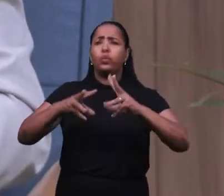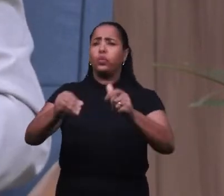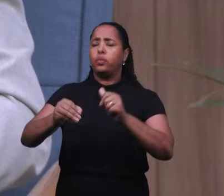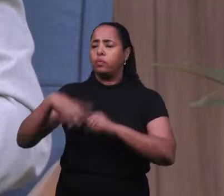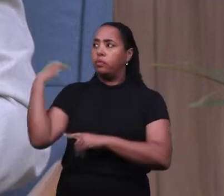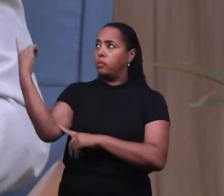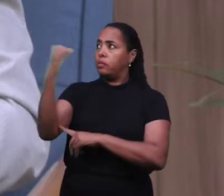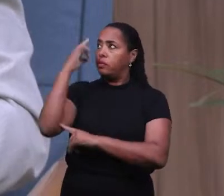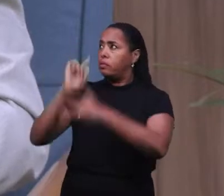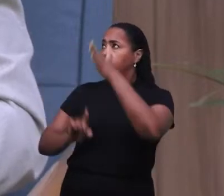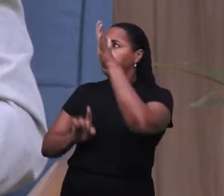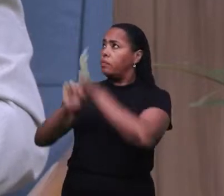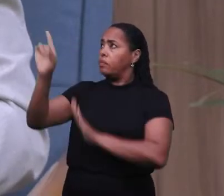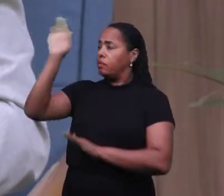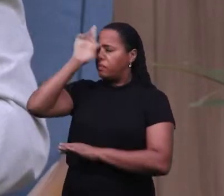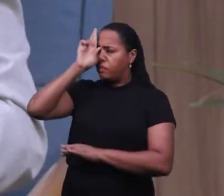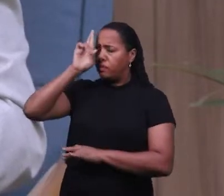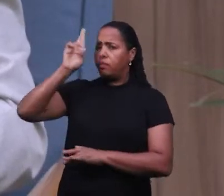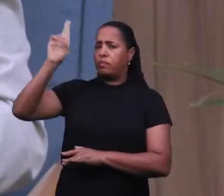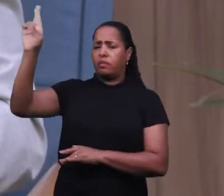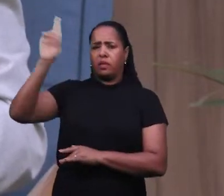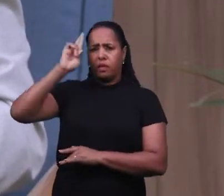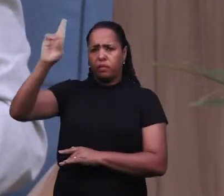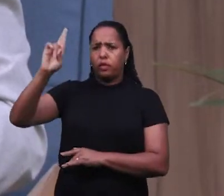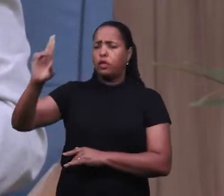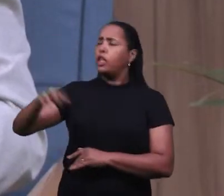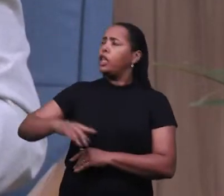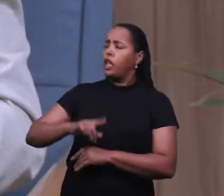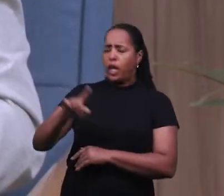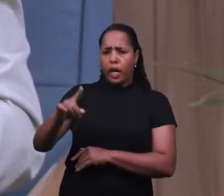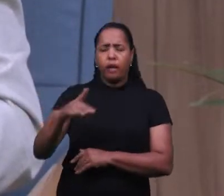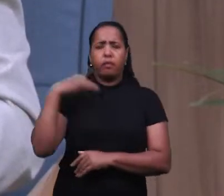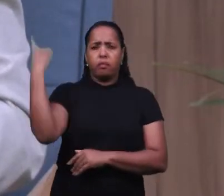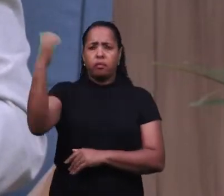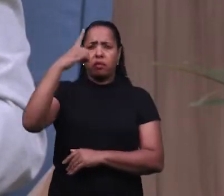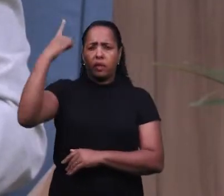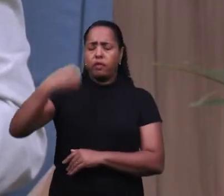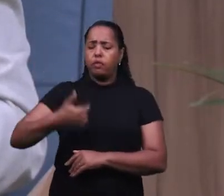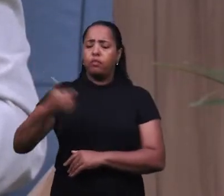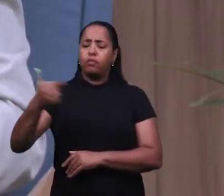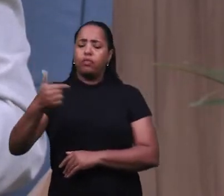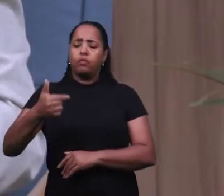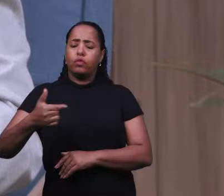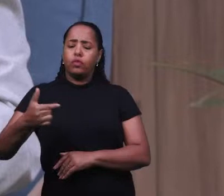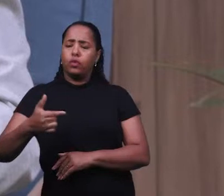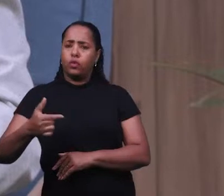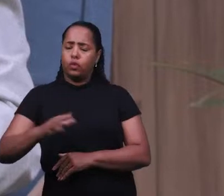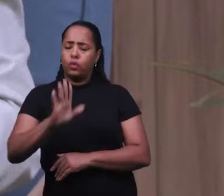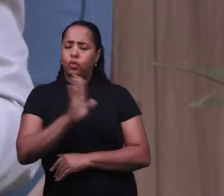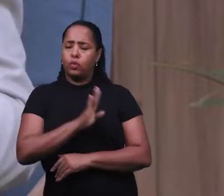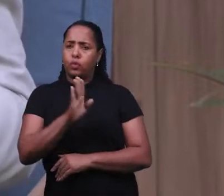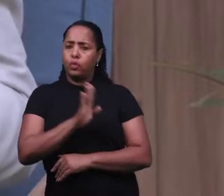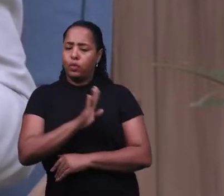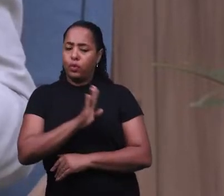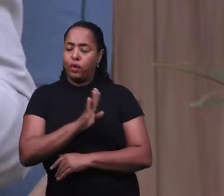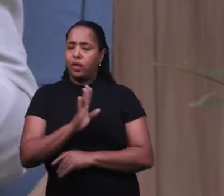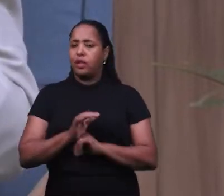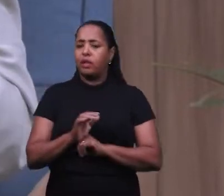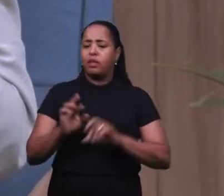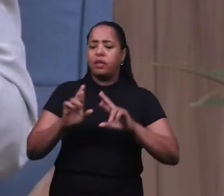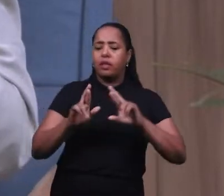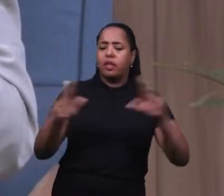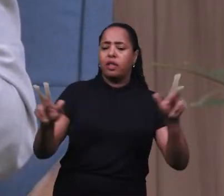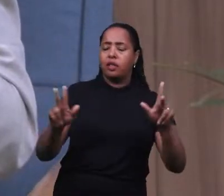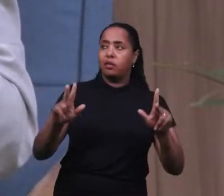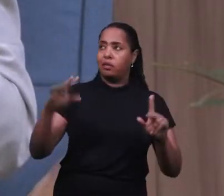d'Israël, bien sûr. En tout, David consultait le Seigneur. Il a été considéré par Dieu comme un homme selon son cœur. Parmi